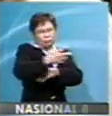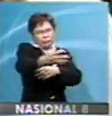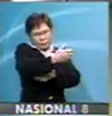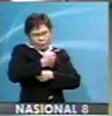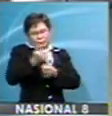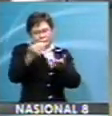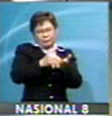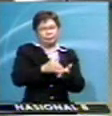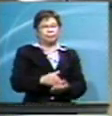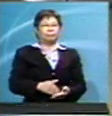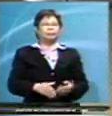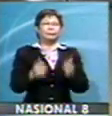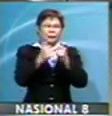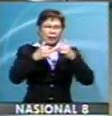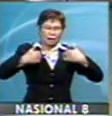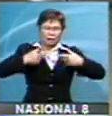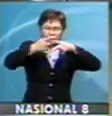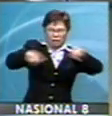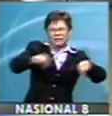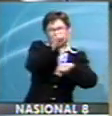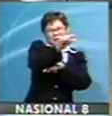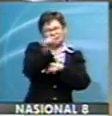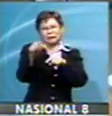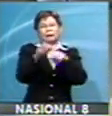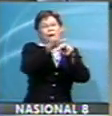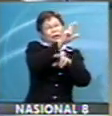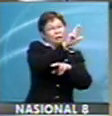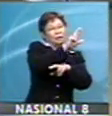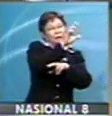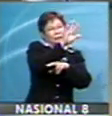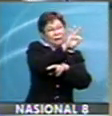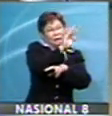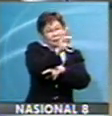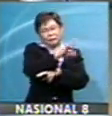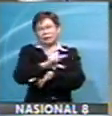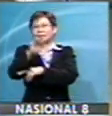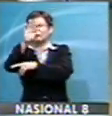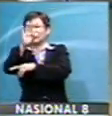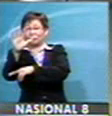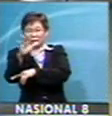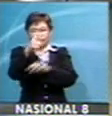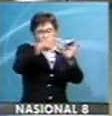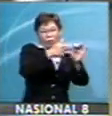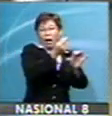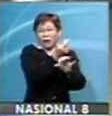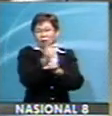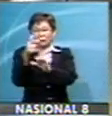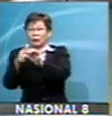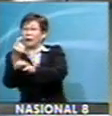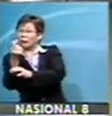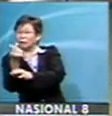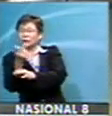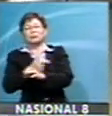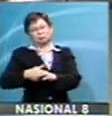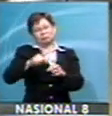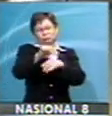7 jadi dengan adanya perbezaan yang sedikit antara R 95 dengan 97 pengguna lebih